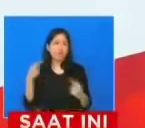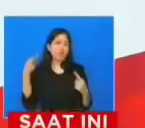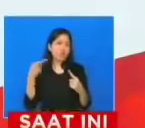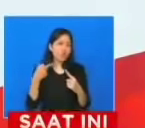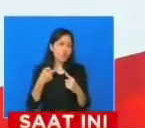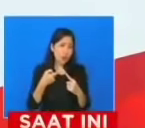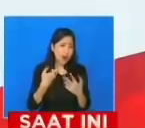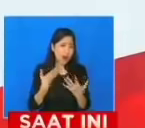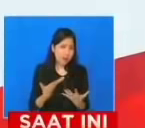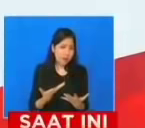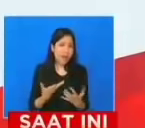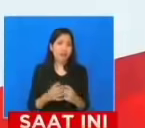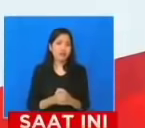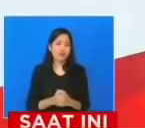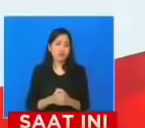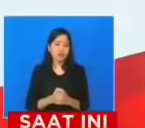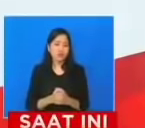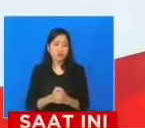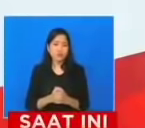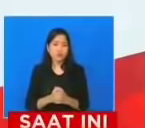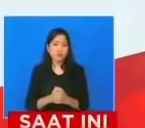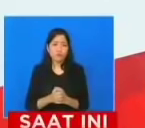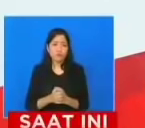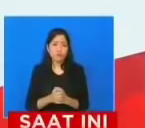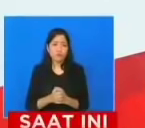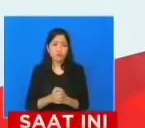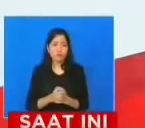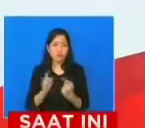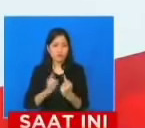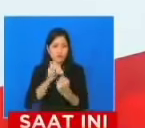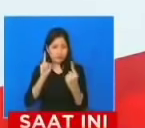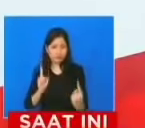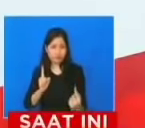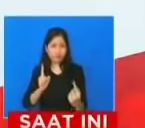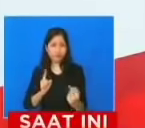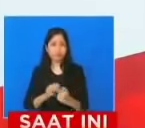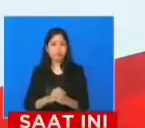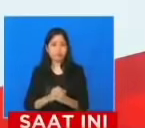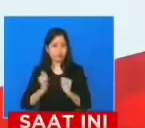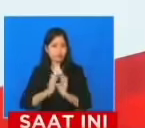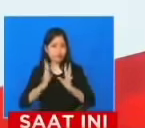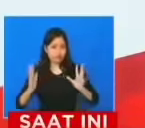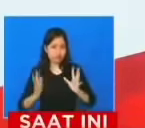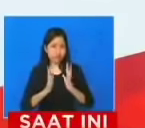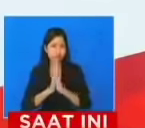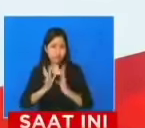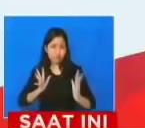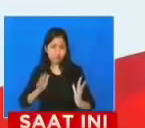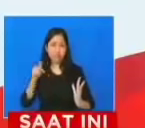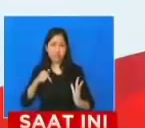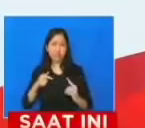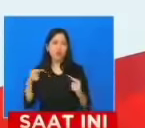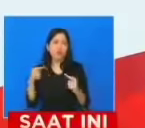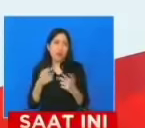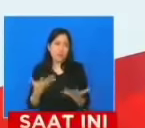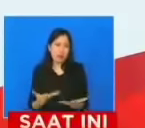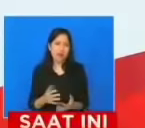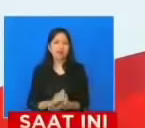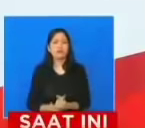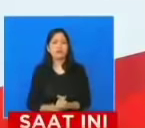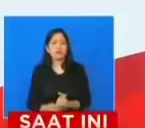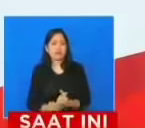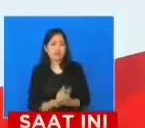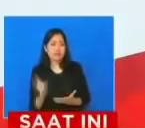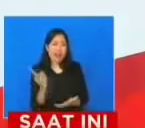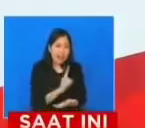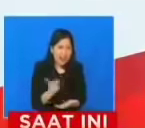Tujuan dari pembatasan sosial bukan dimaknai melarang, tapi